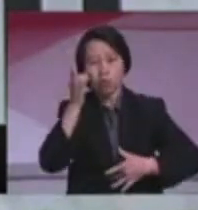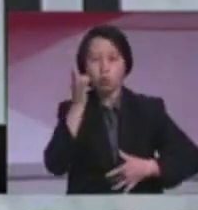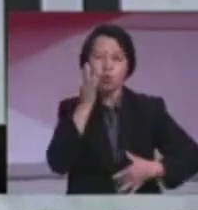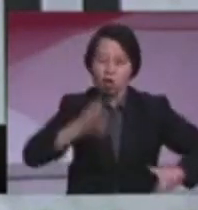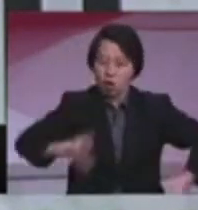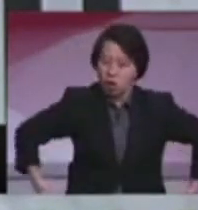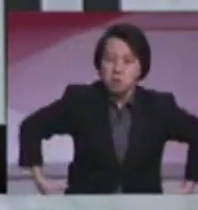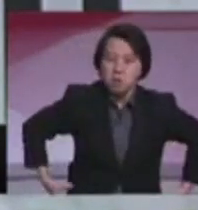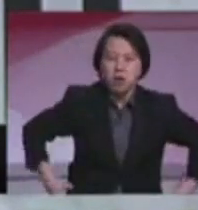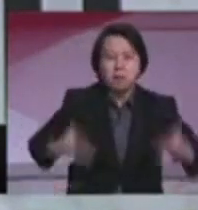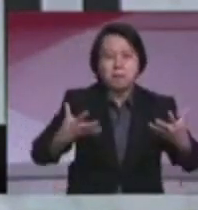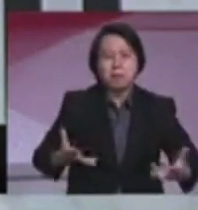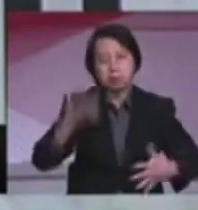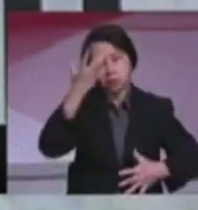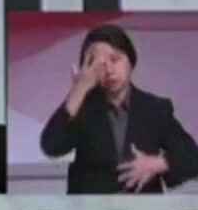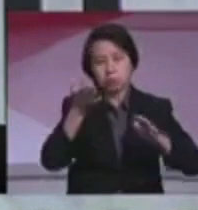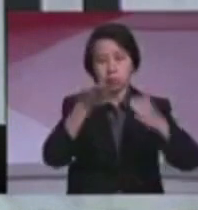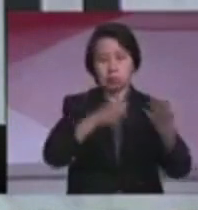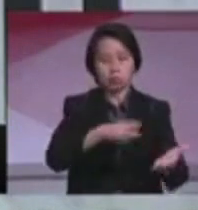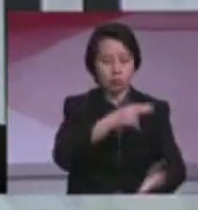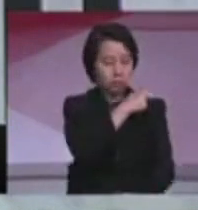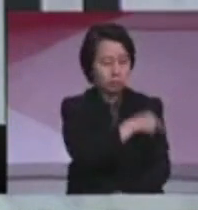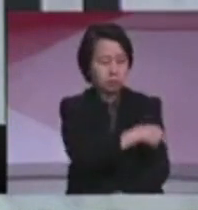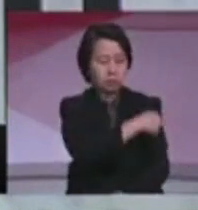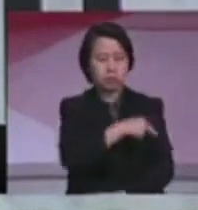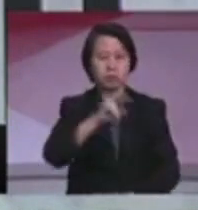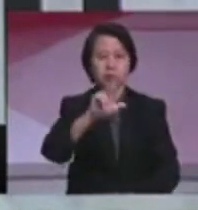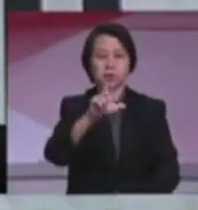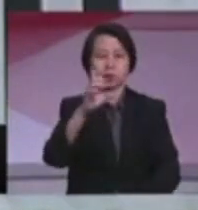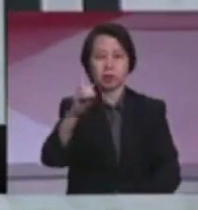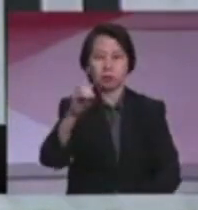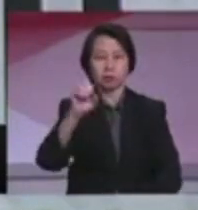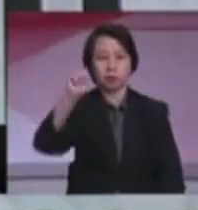pinggang kronik. Beliau meninggal di Hospital Lahad Datu.